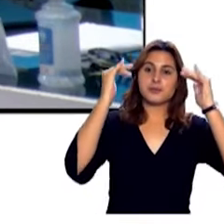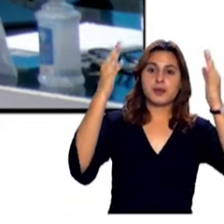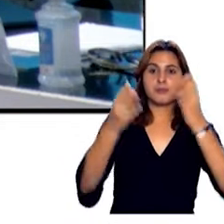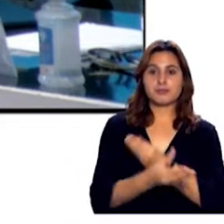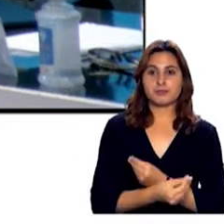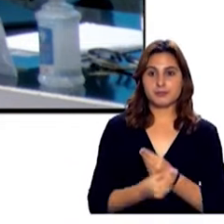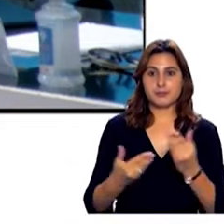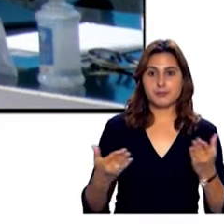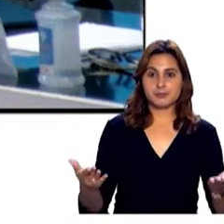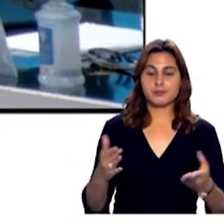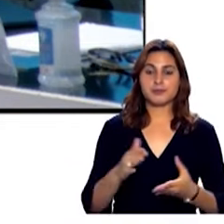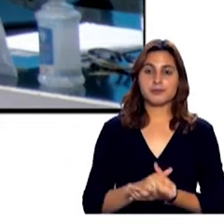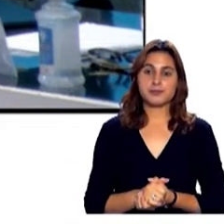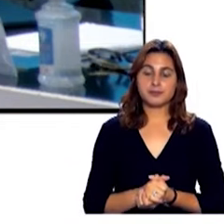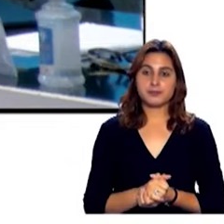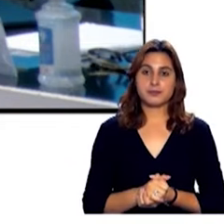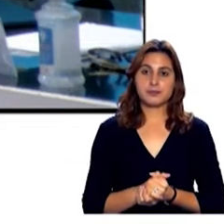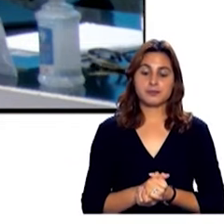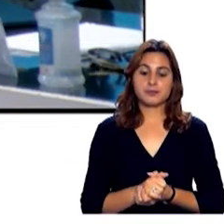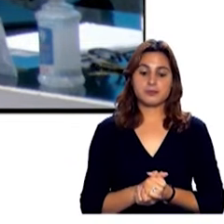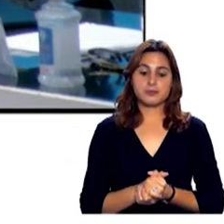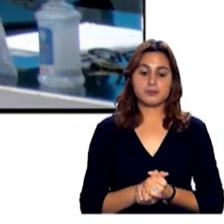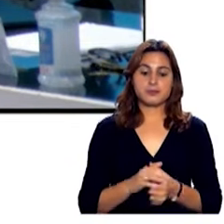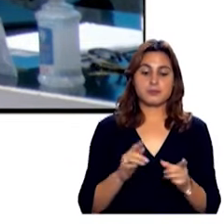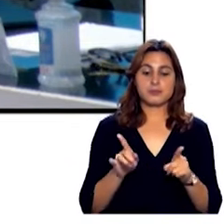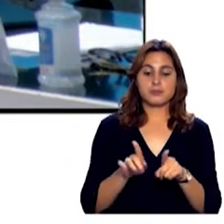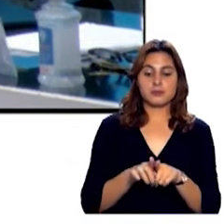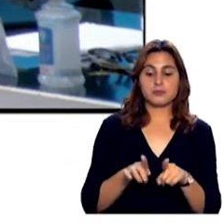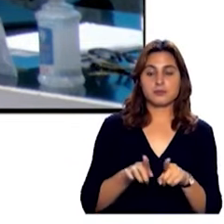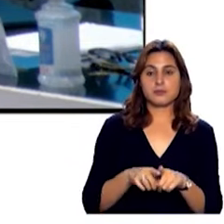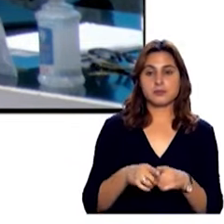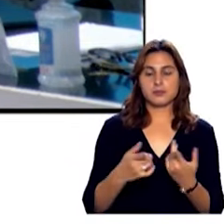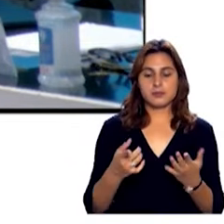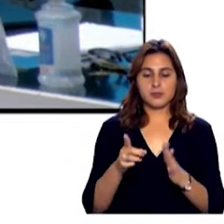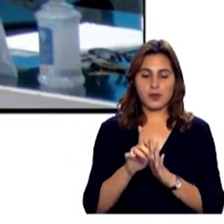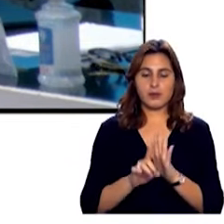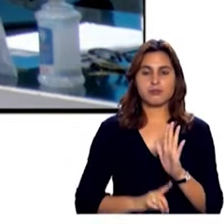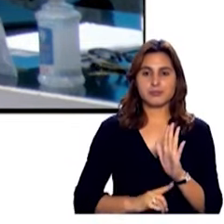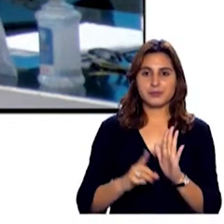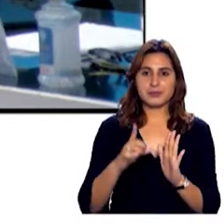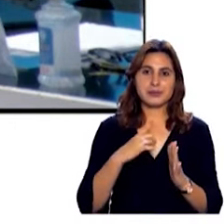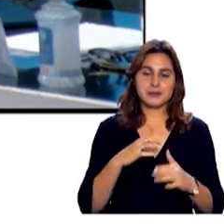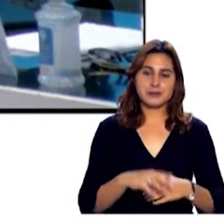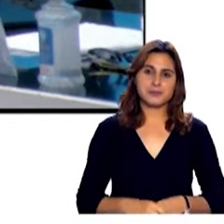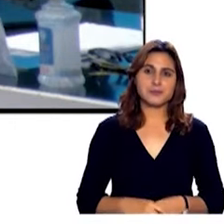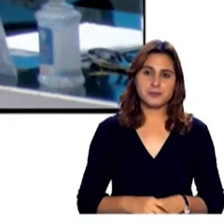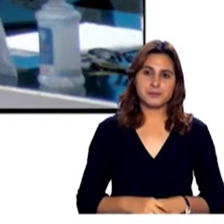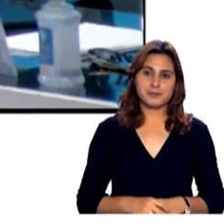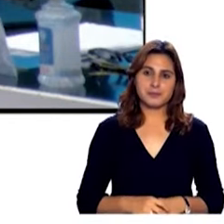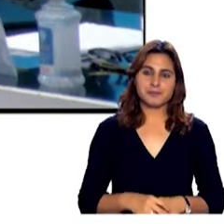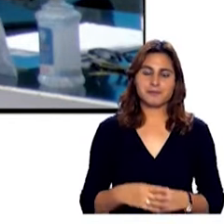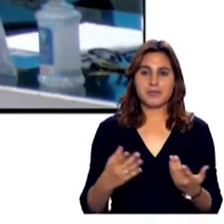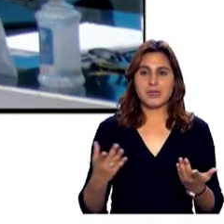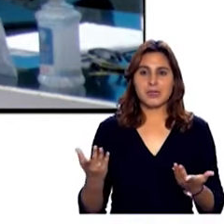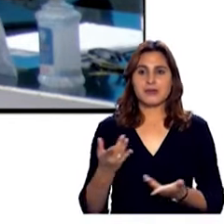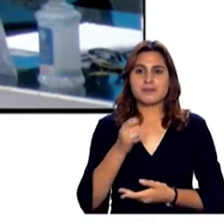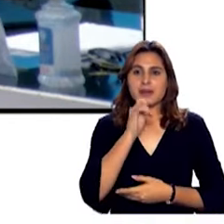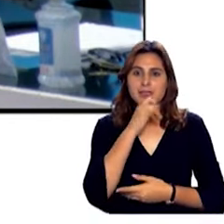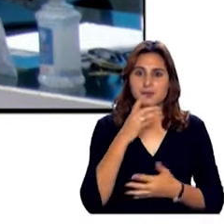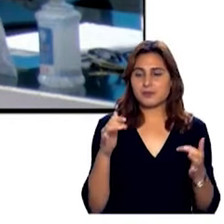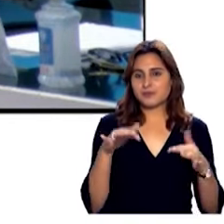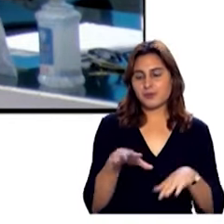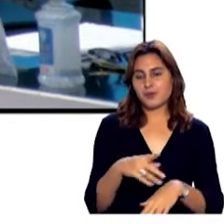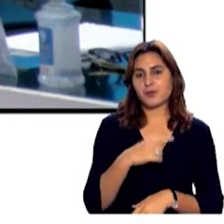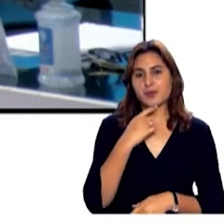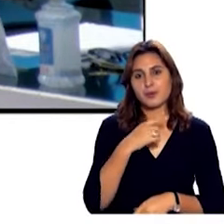comparé bien Sr que ces travaux ne sont Plus aujourd'hui à Jour mais la conclusion de ces travaux